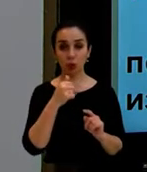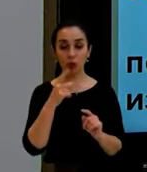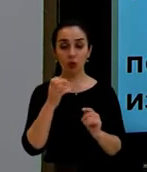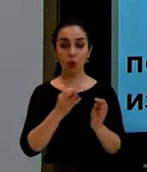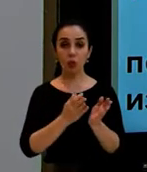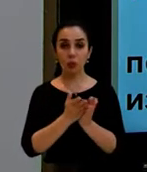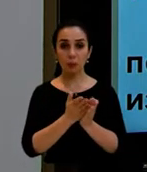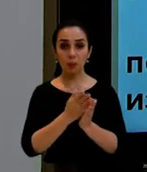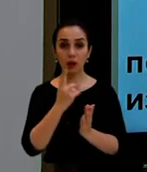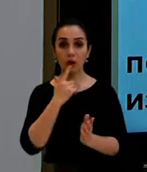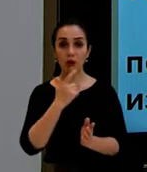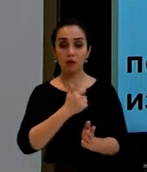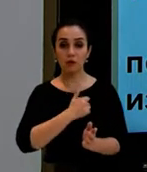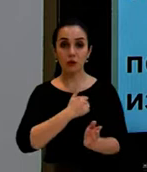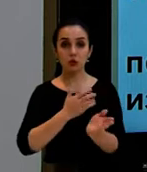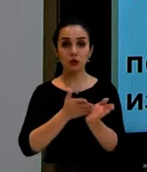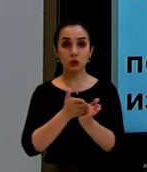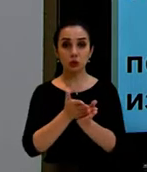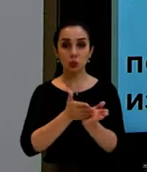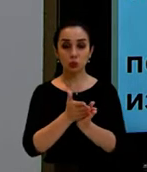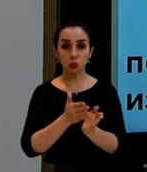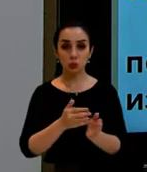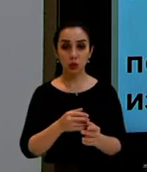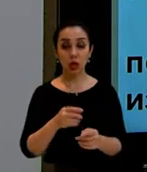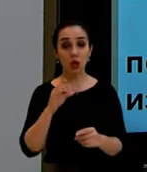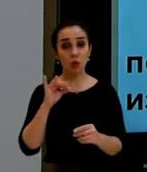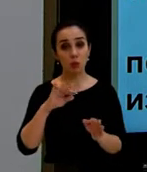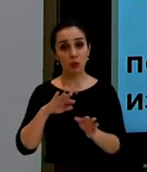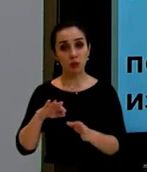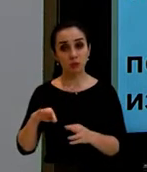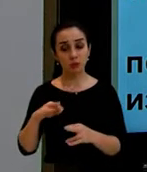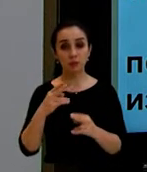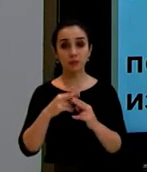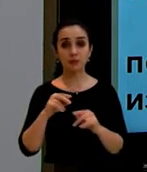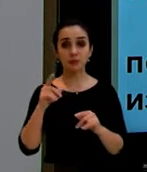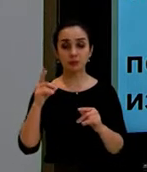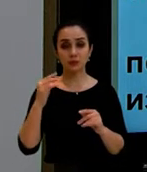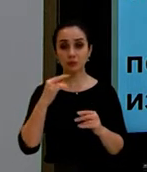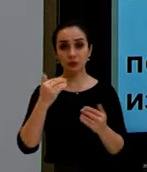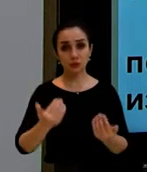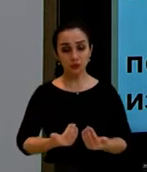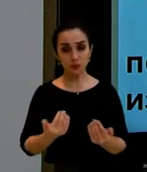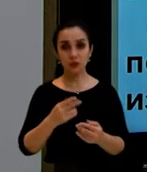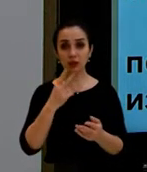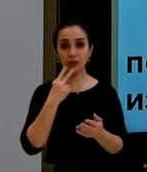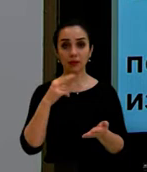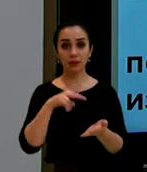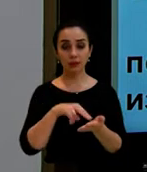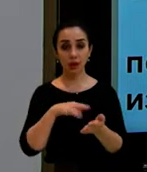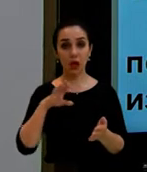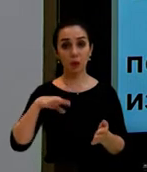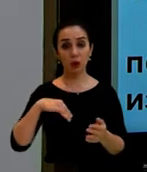Он проходил армейскую службу. После демобилизации жил в Ленинграде.